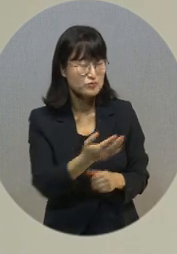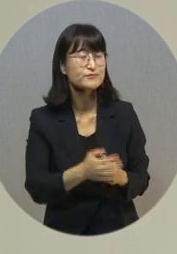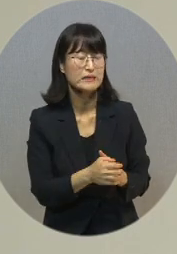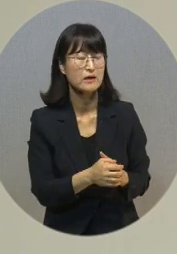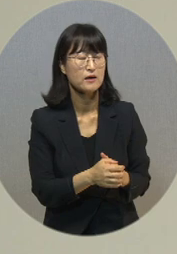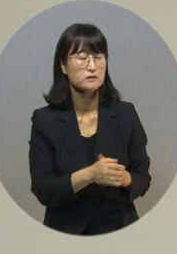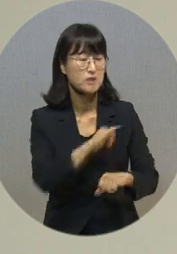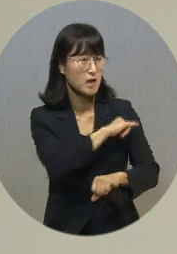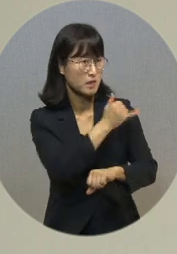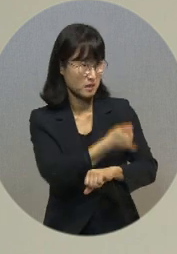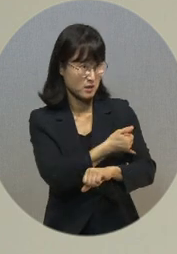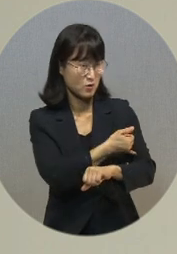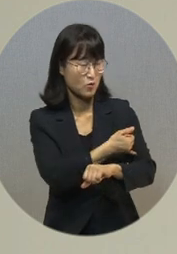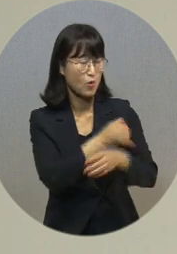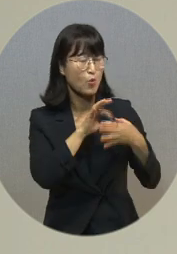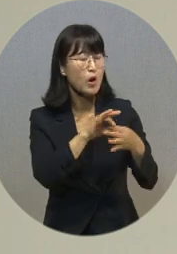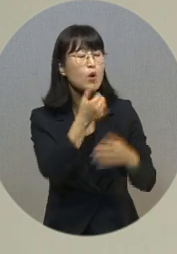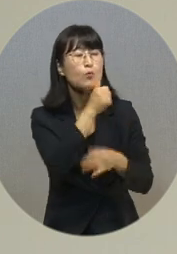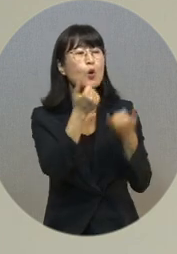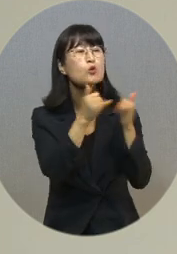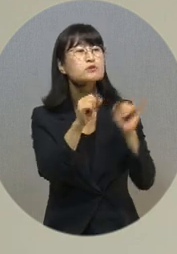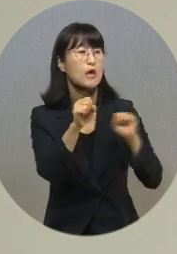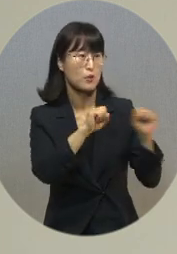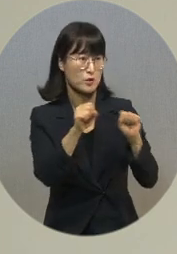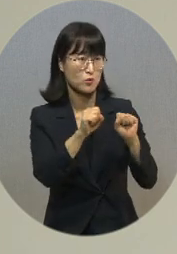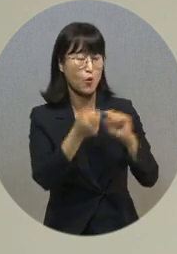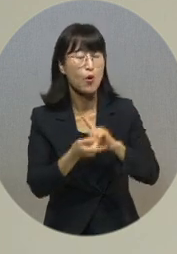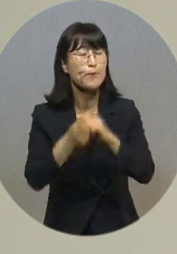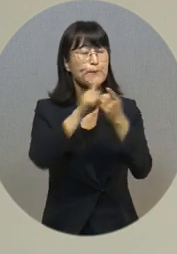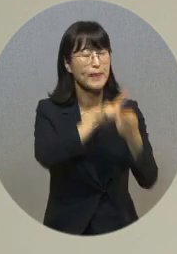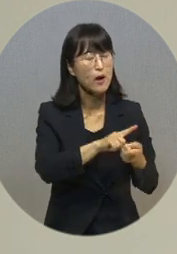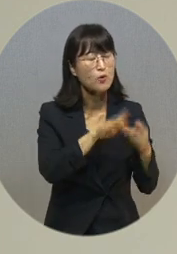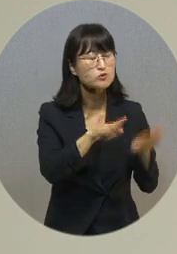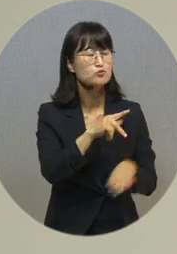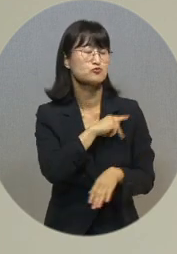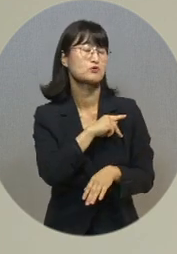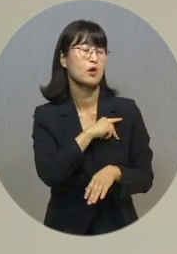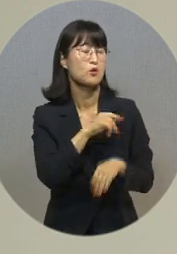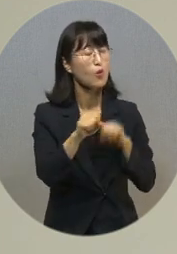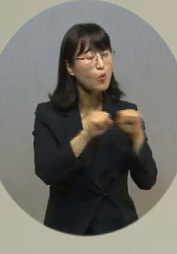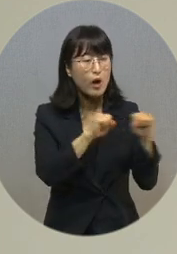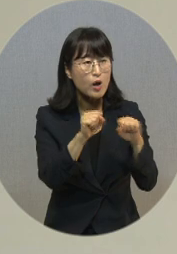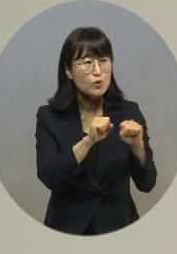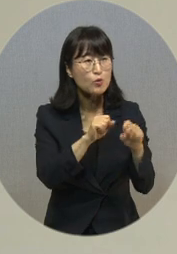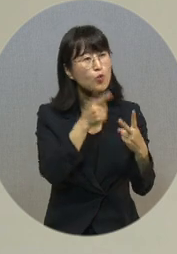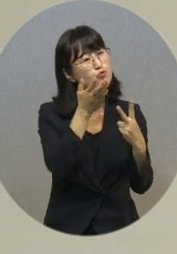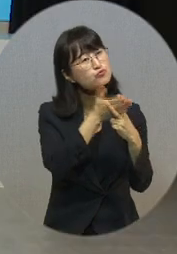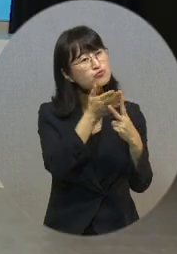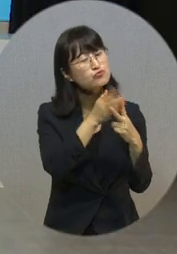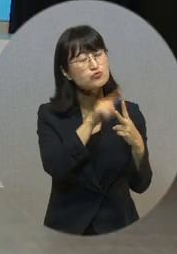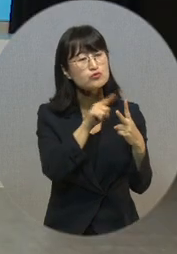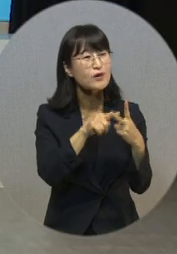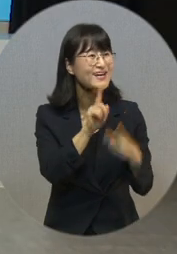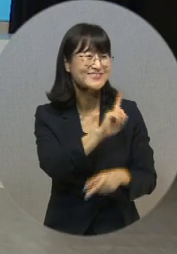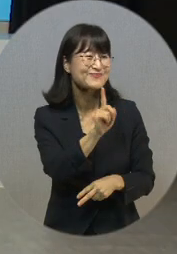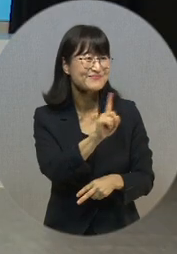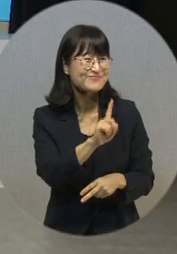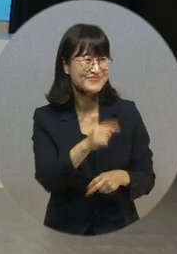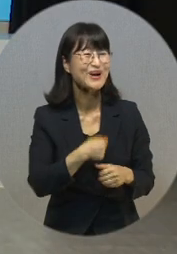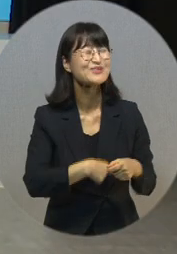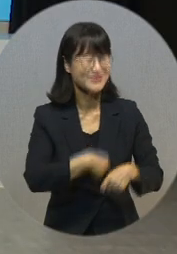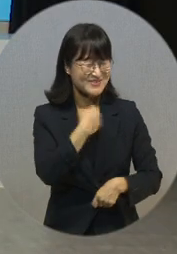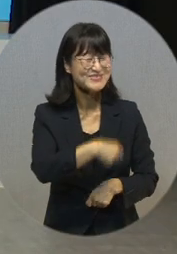이 인권 변호사로 활동할 때하고 국회의원으로서 활동할 때 네. 예, 이 어떤 분야가 더 좋은 것 같아요?